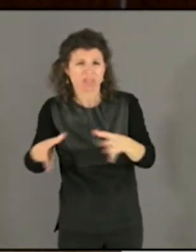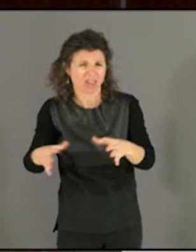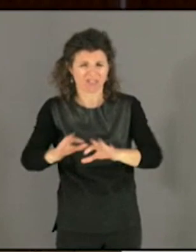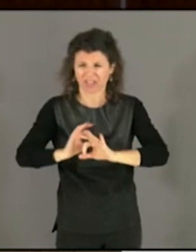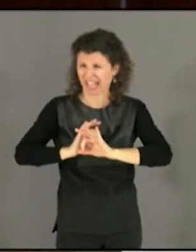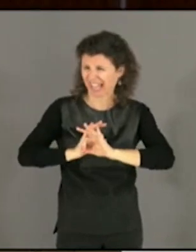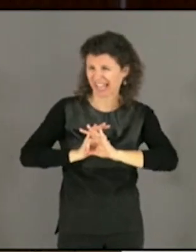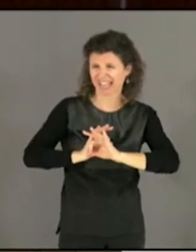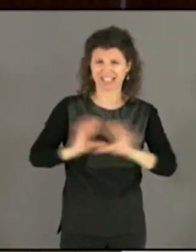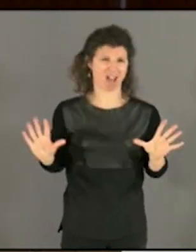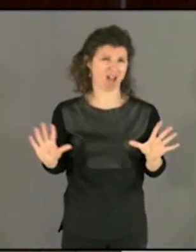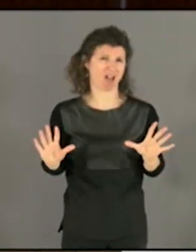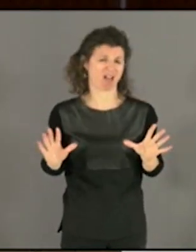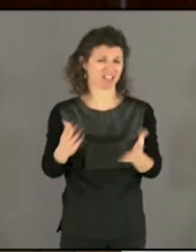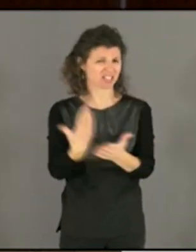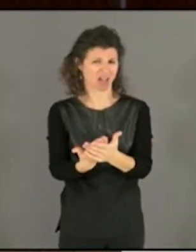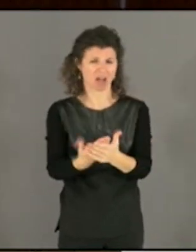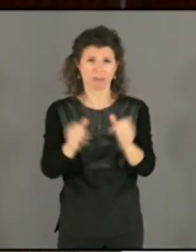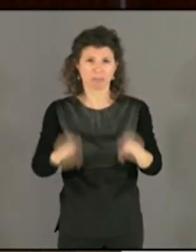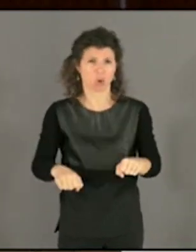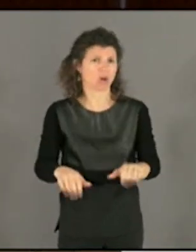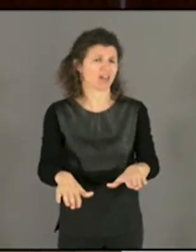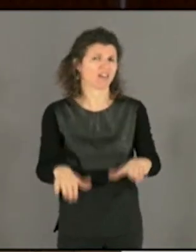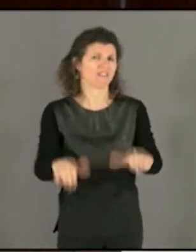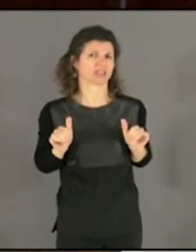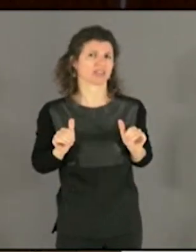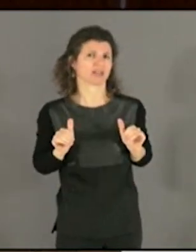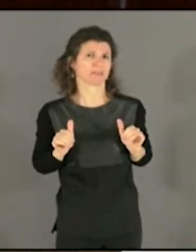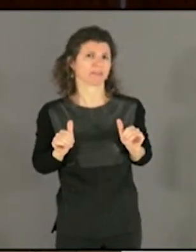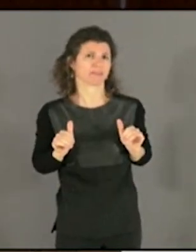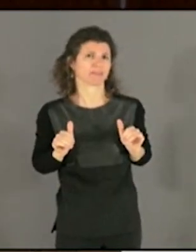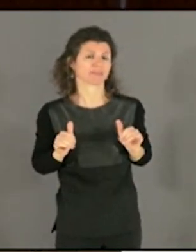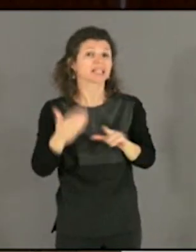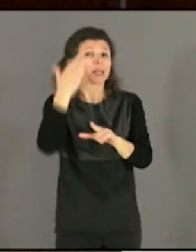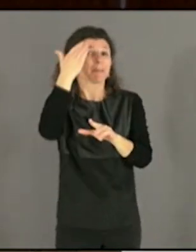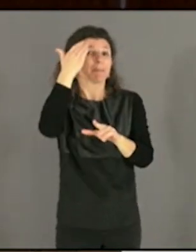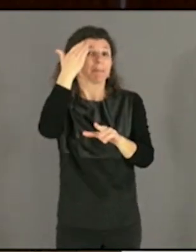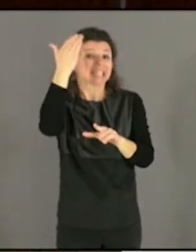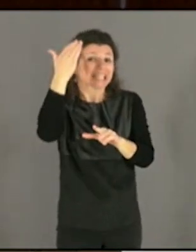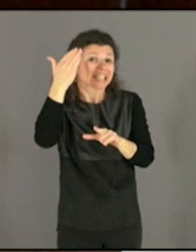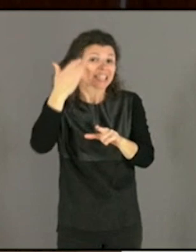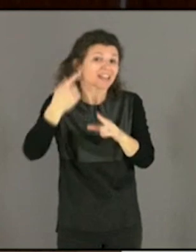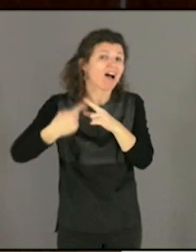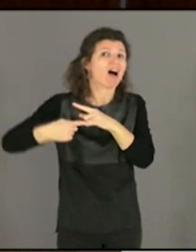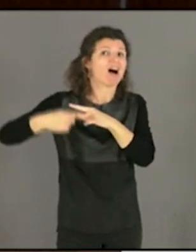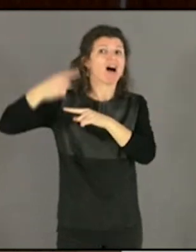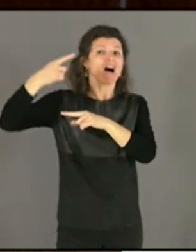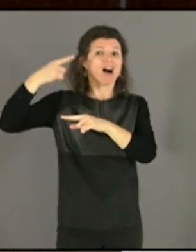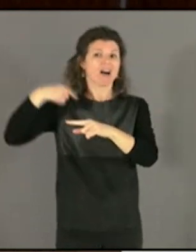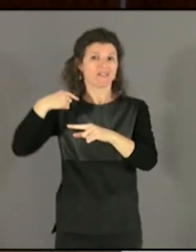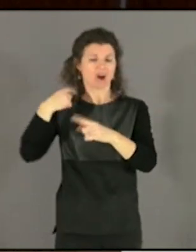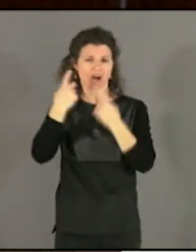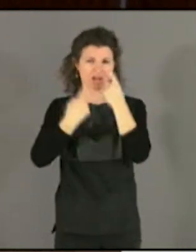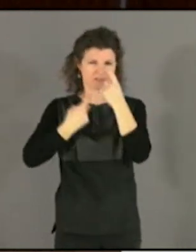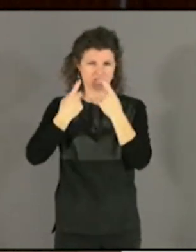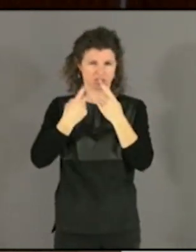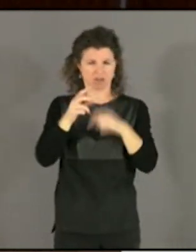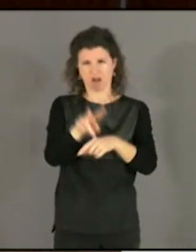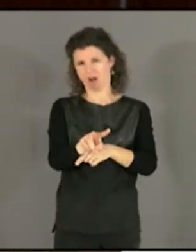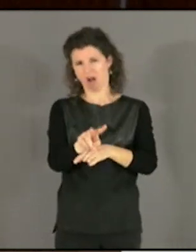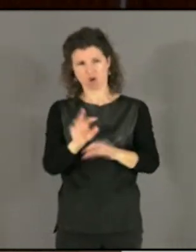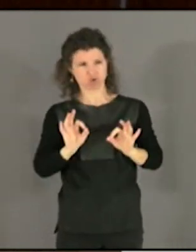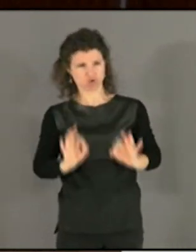pu être évitée si l'on s'était penché il y a quelques années sur la réalité géopolitique de